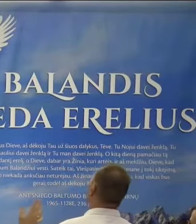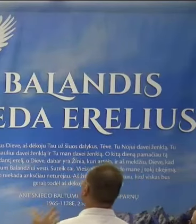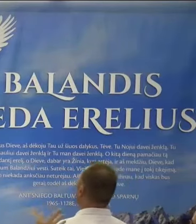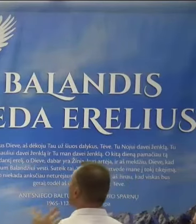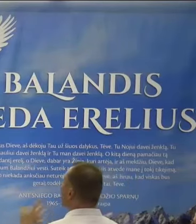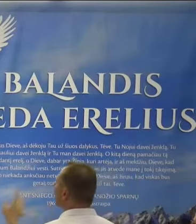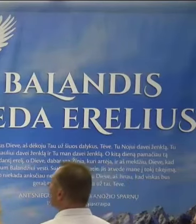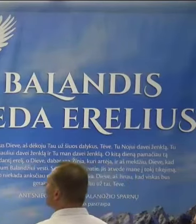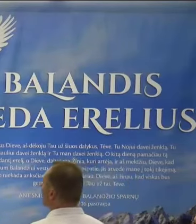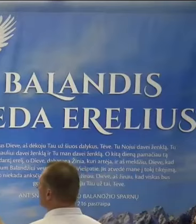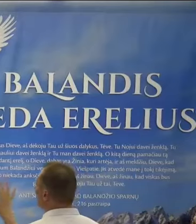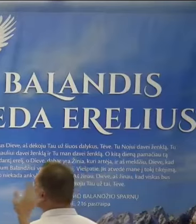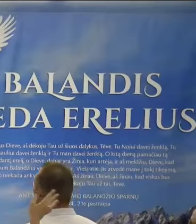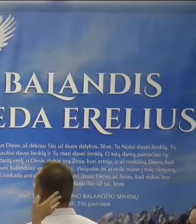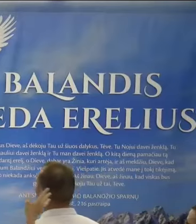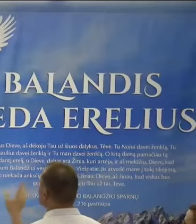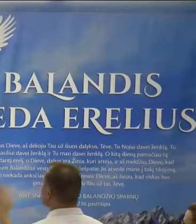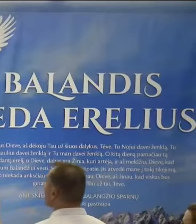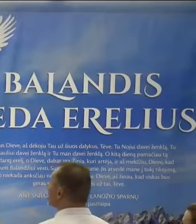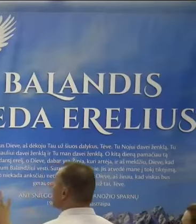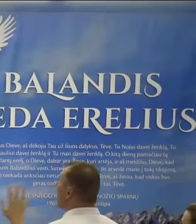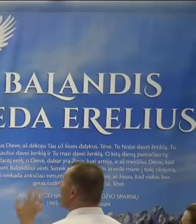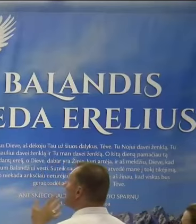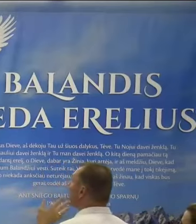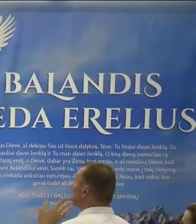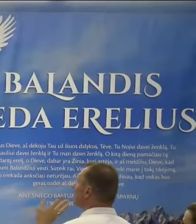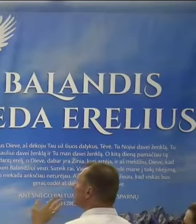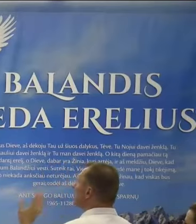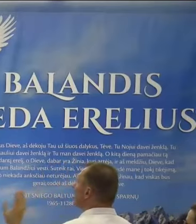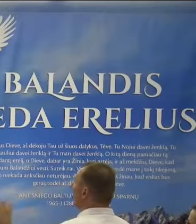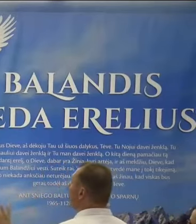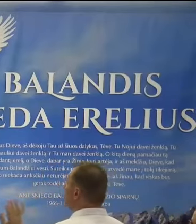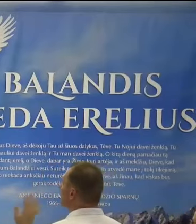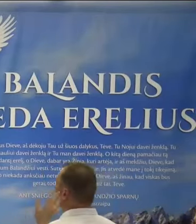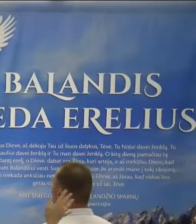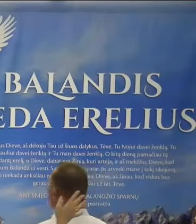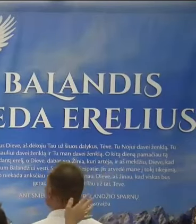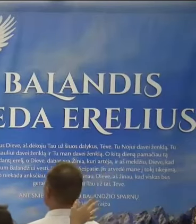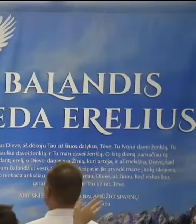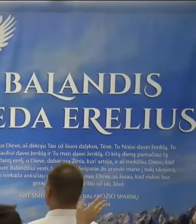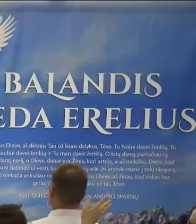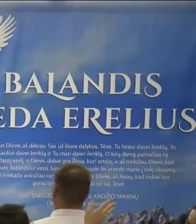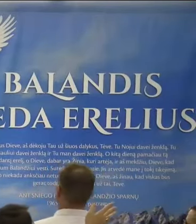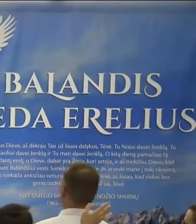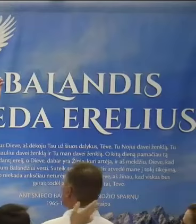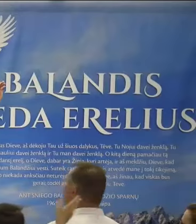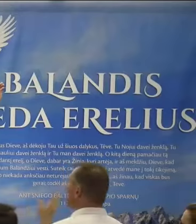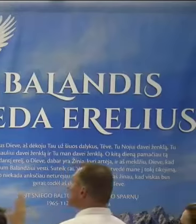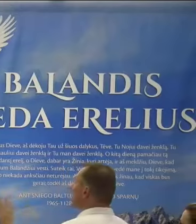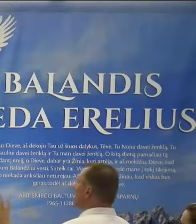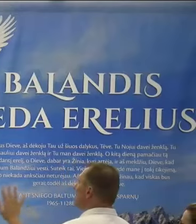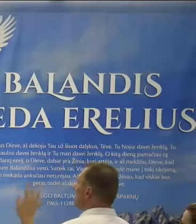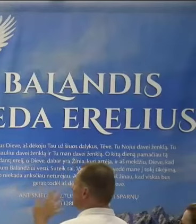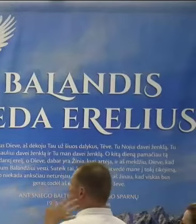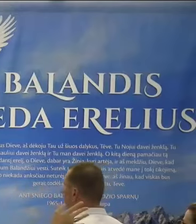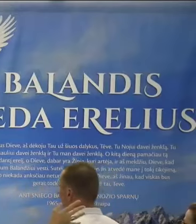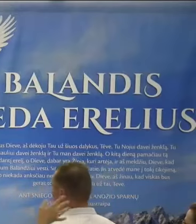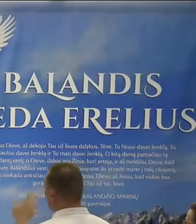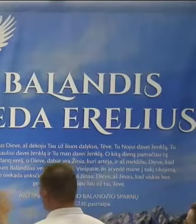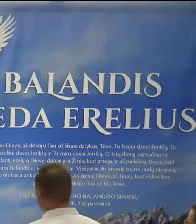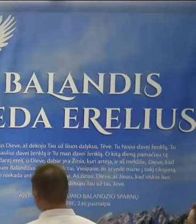Pasmerkimo nėra, nuodėmės atleistos. O dabar aš džiaugios, nes